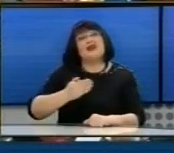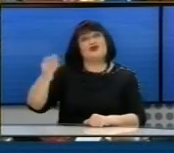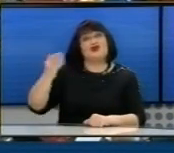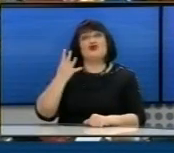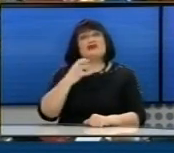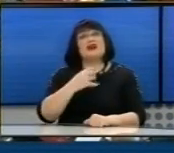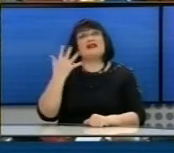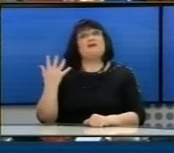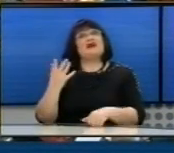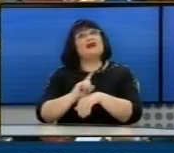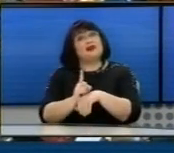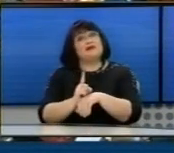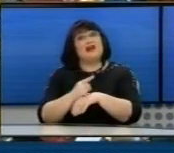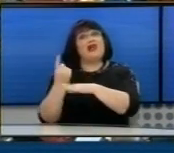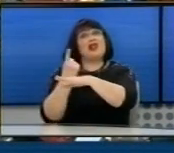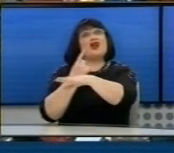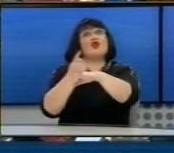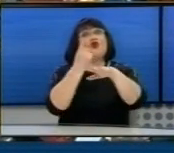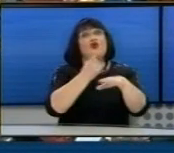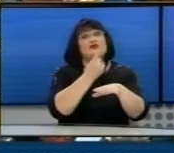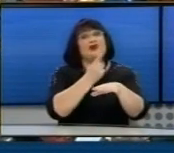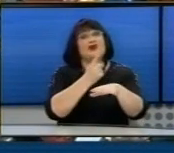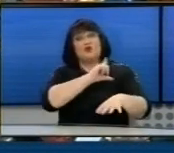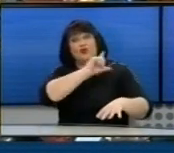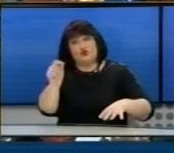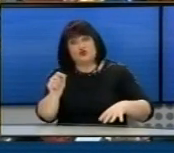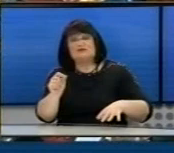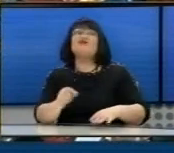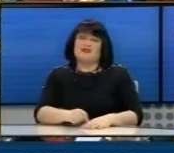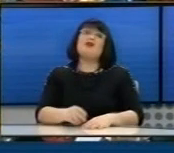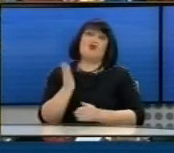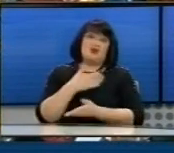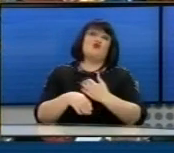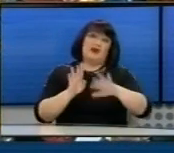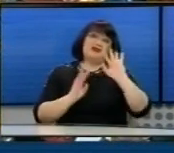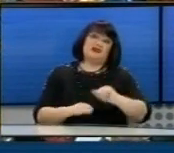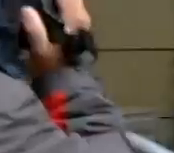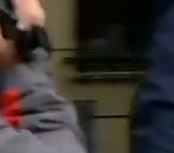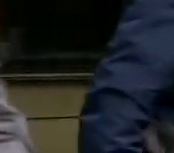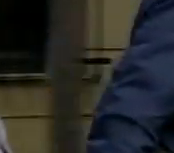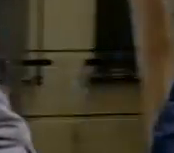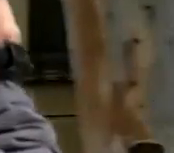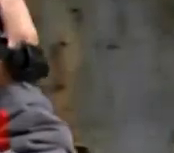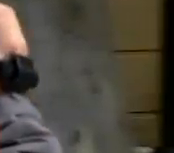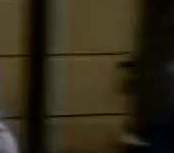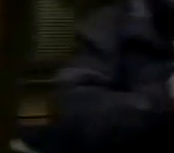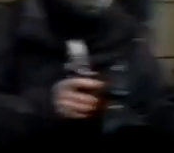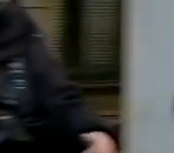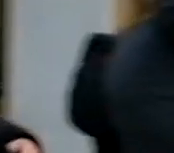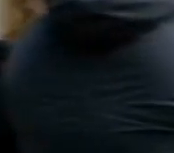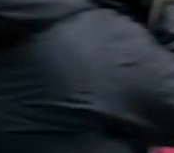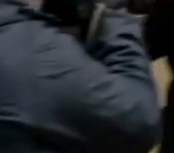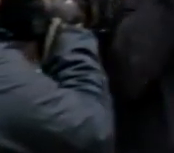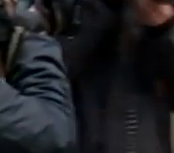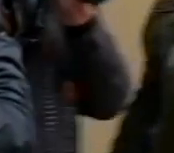δημοσιευμάτων για εμπλοκή τουλάχιστον τριών δομών ανήλικων προσφύγων που συμμετείχαν σε μαθήματα θεάτρου με τον Δημήτρη Λιγνάδη. Η εισαγγελία